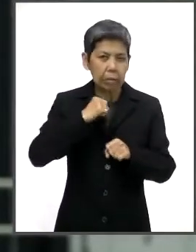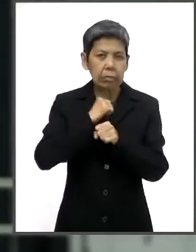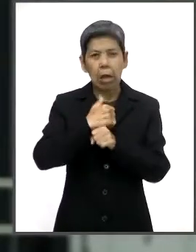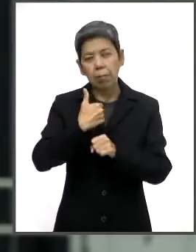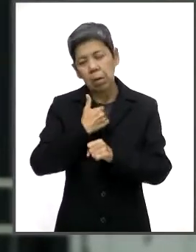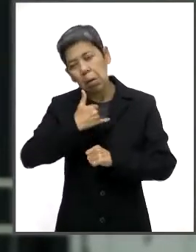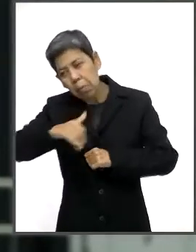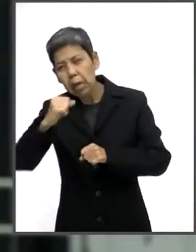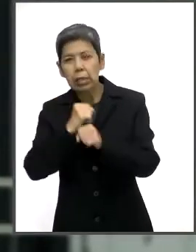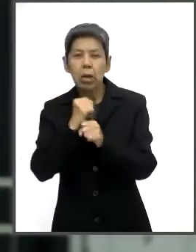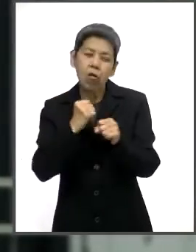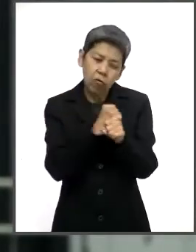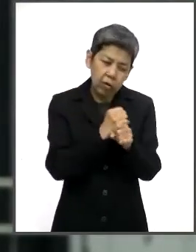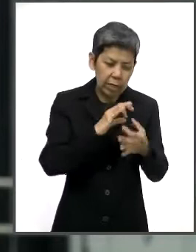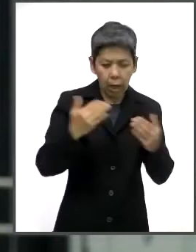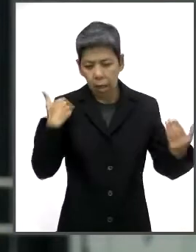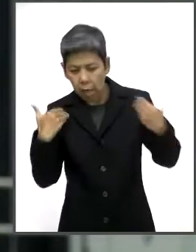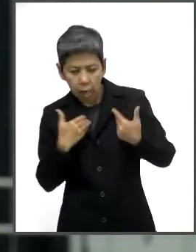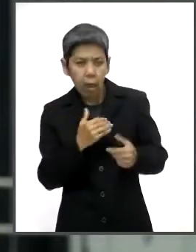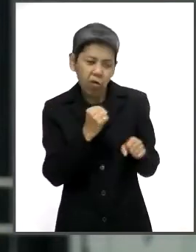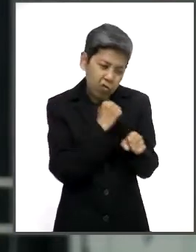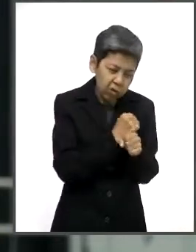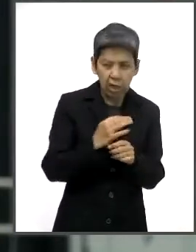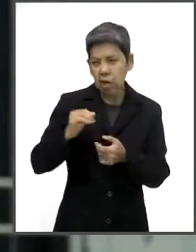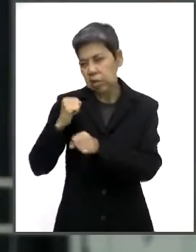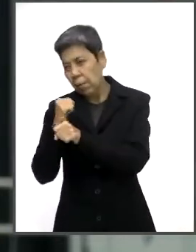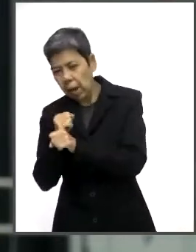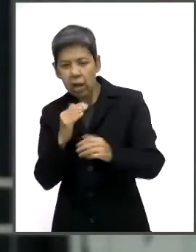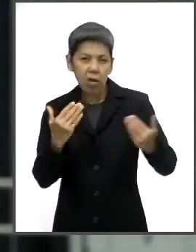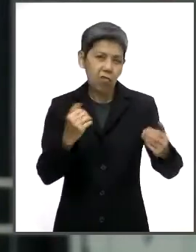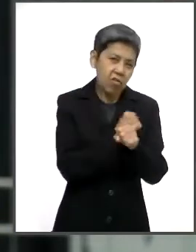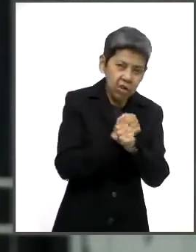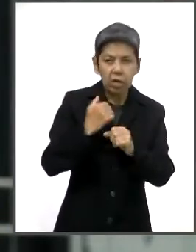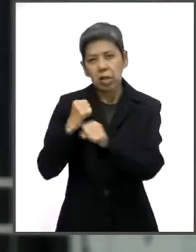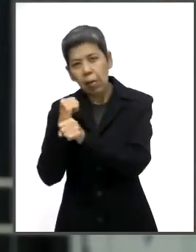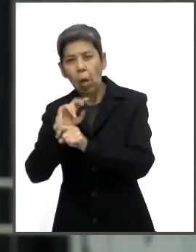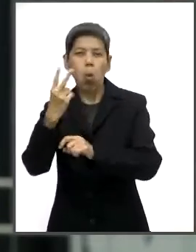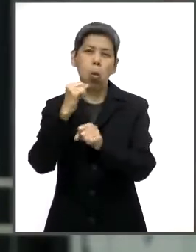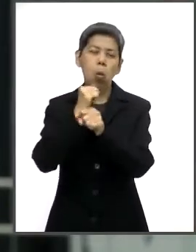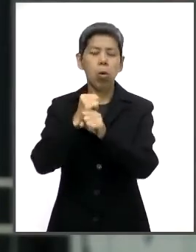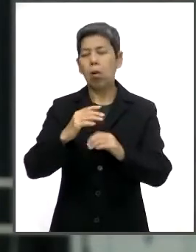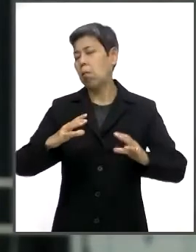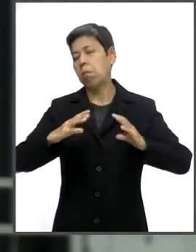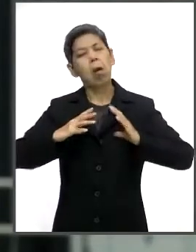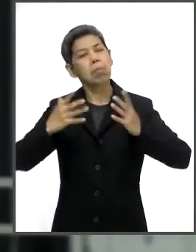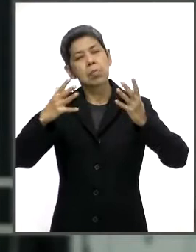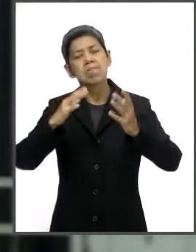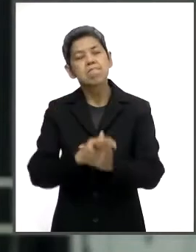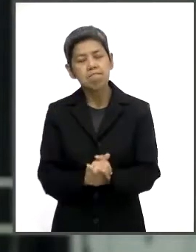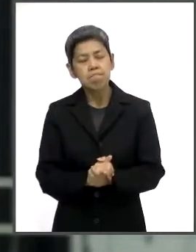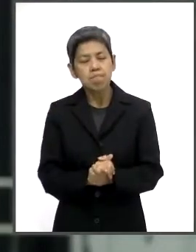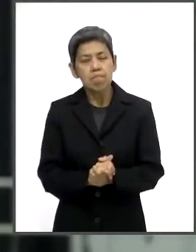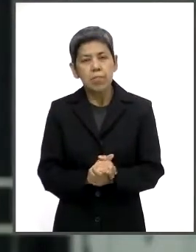ษจะต้องมาซ้อมจะต้องแบ่งเวลาเป็นสเต็ปอะไรเงี้ยแทบจะไม่มีเวลาพักผ่อนส่วนตัวเลย